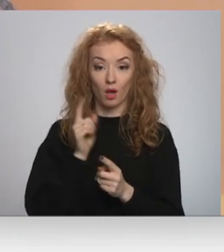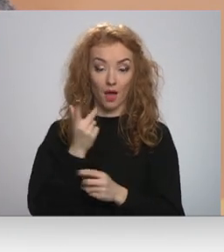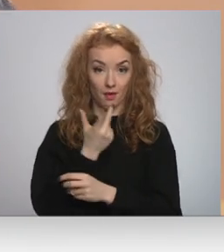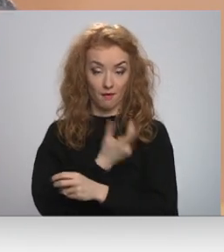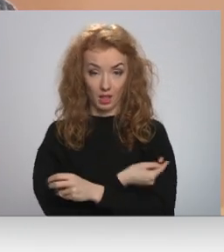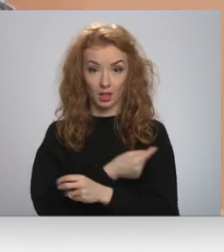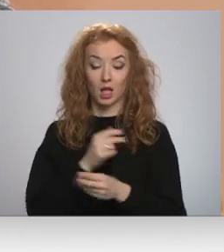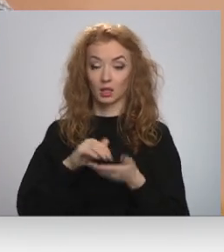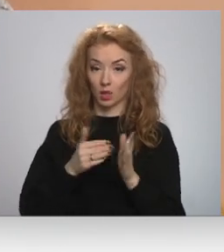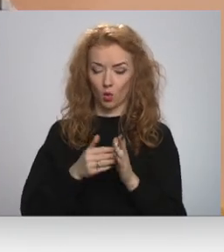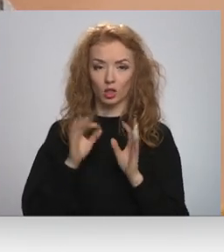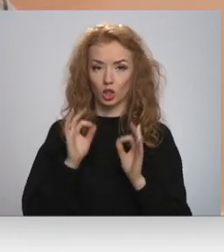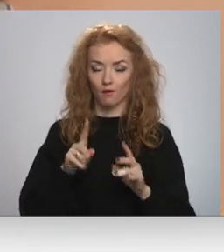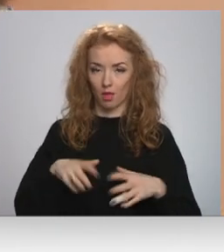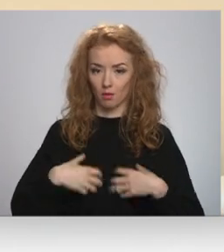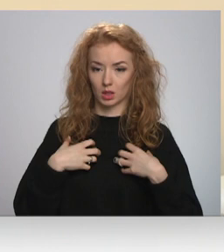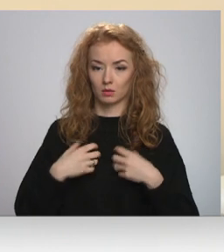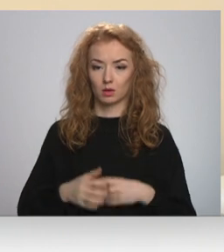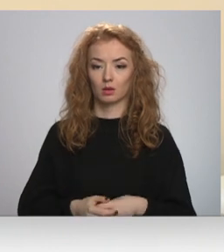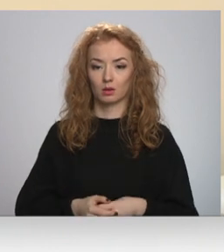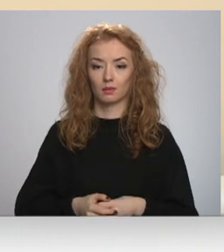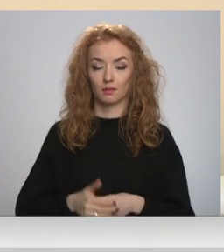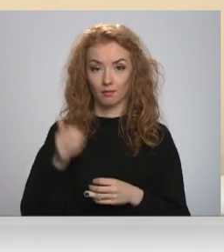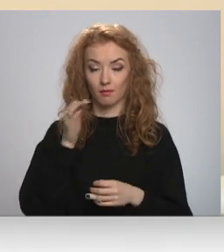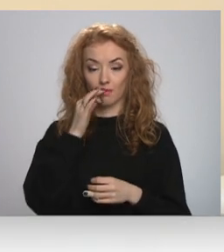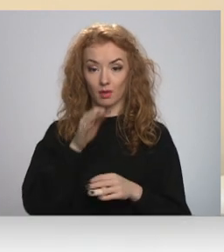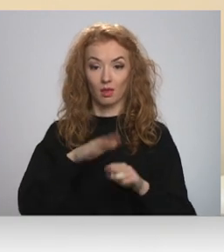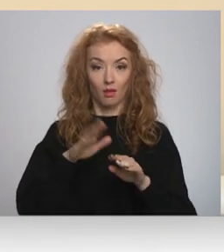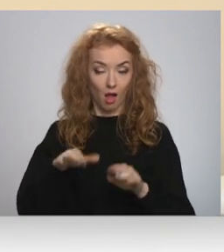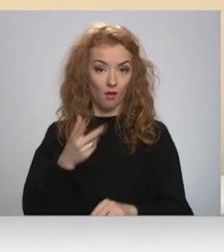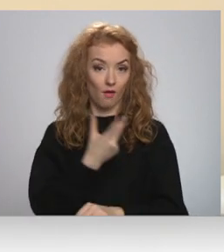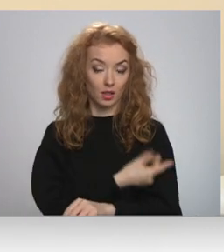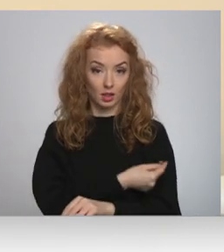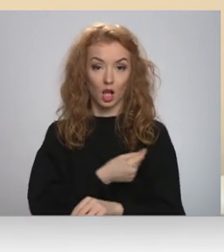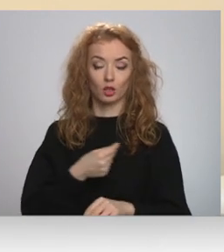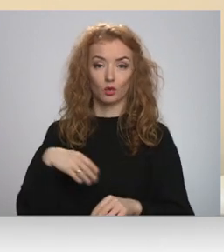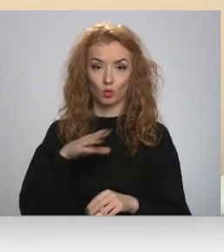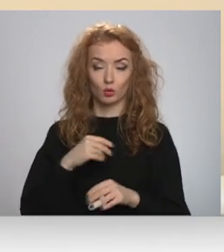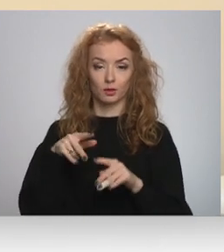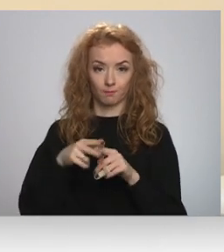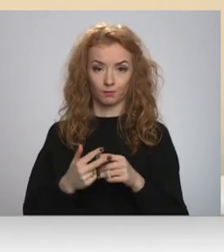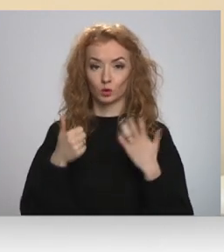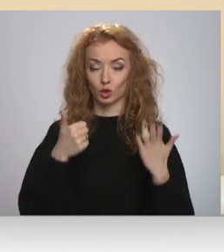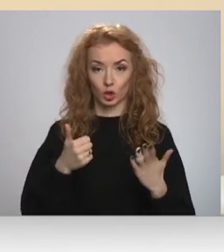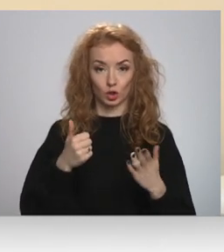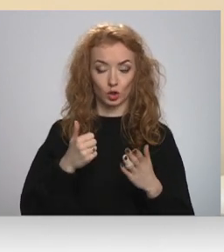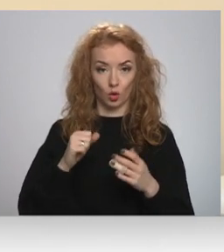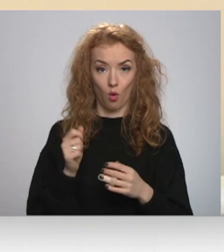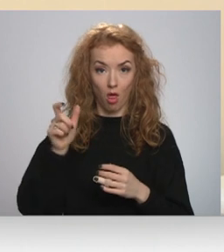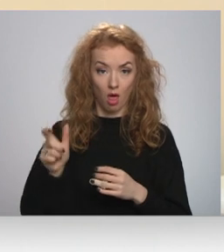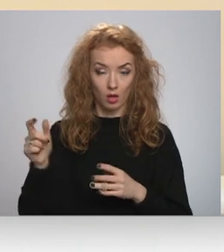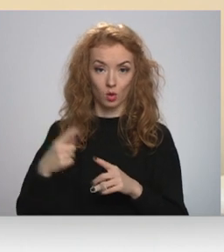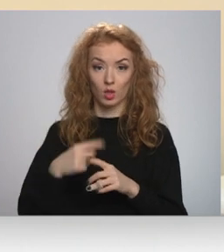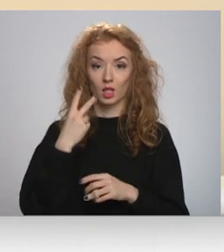vakcināciju situācija kļuvusi vēl skaudrāka. Tieši vakcinēšanās dēļ mums ir darba attiecības pārtraukuši 6 kolēģi. Un